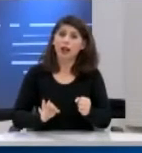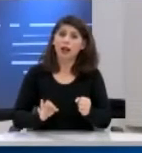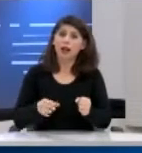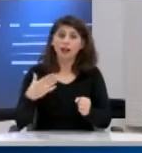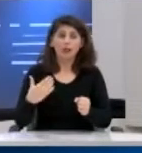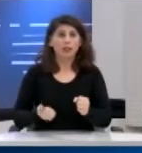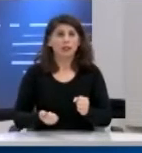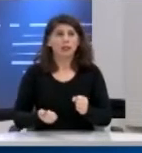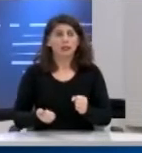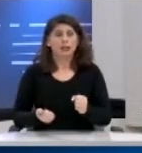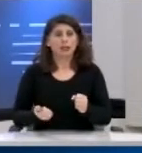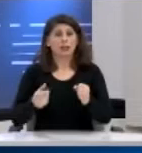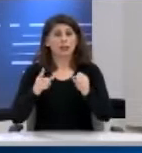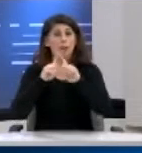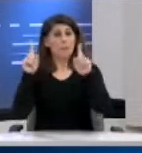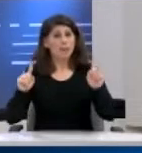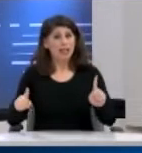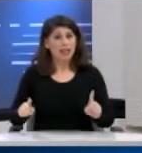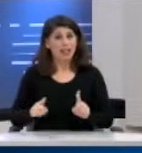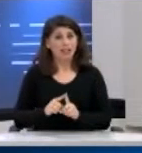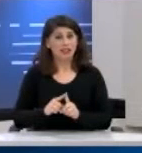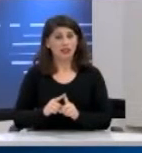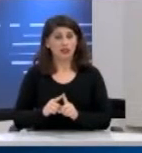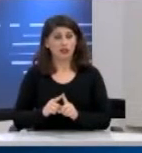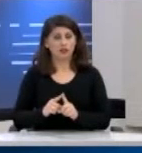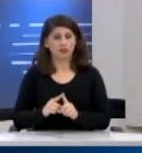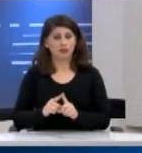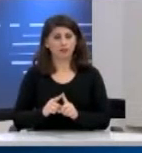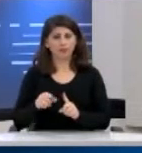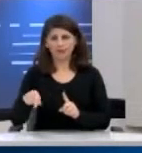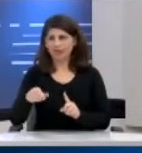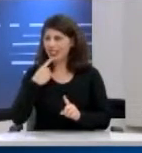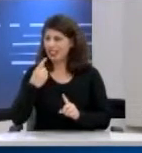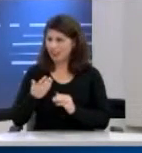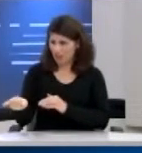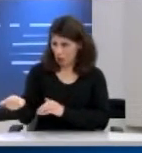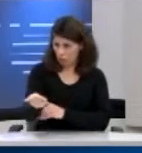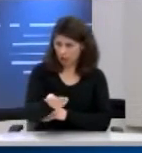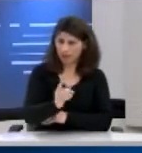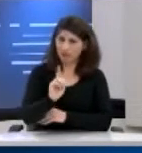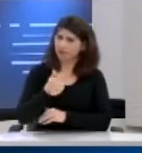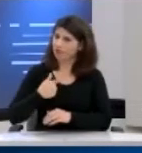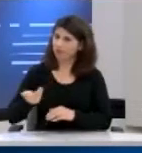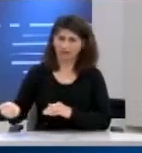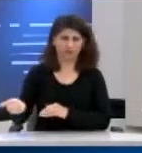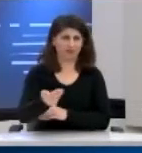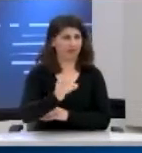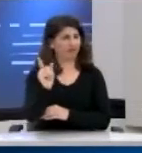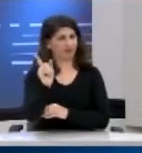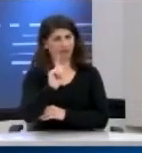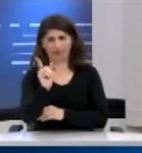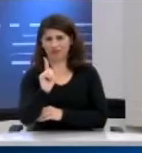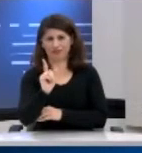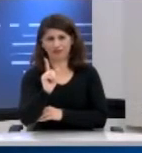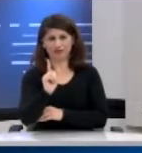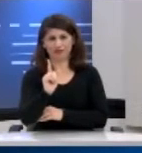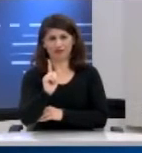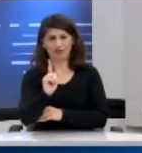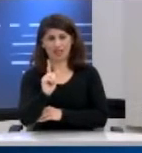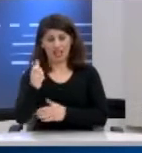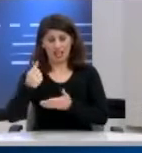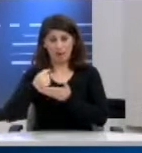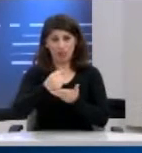πλαίσιο ενεργητικών πολιτικών, εσείς τα λέτε φιλοδορήματα, εμείς θεωρούμε ότι δεν είναι φιλοδορήματα, κάθε άλλο. Η επιδότηση